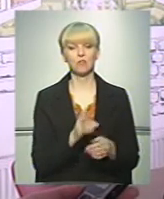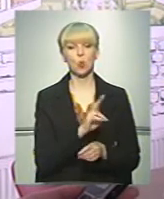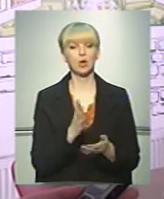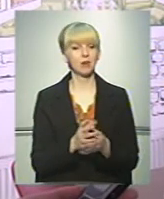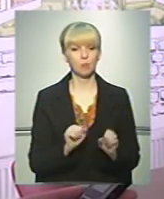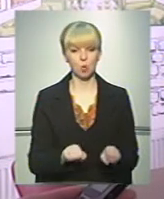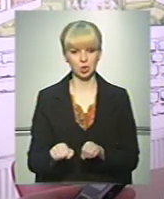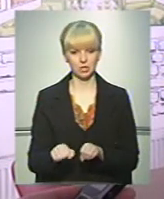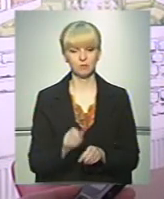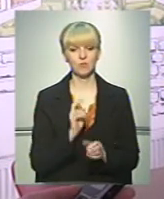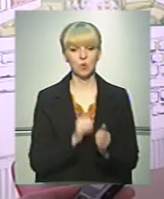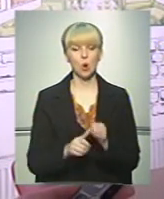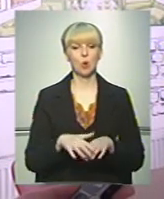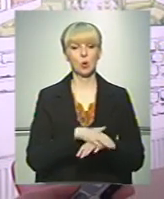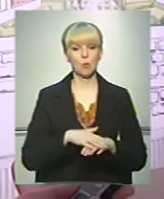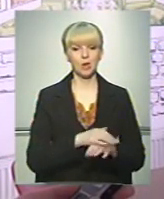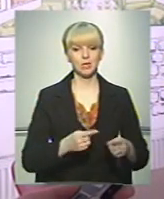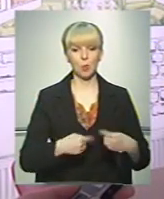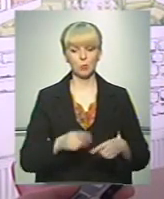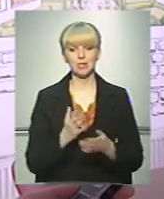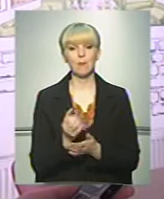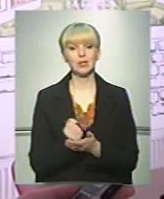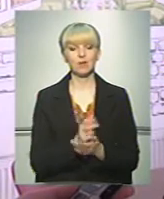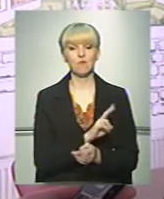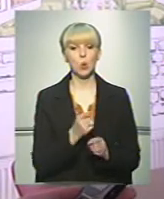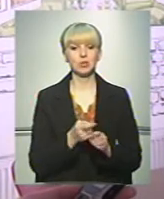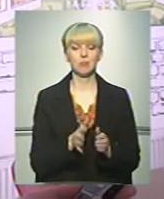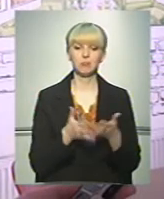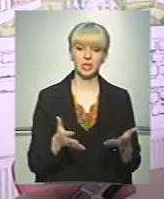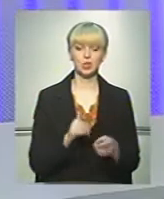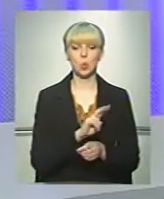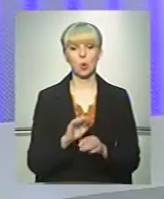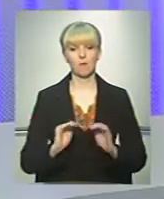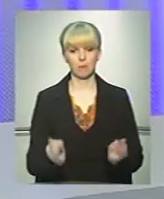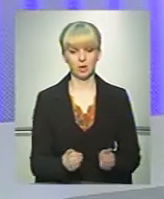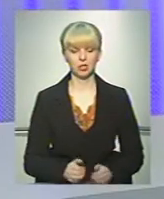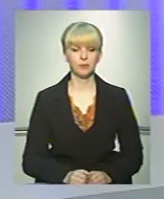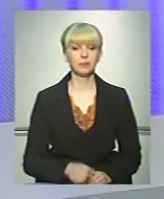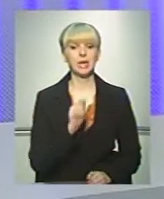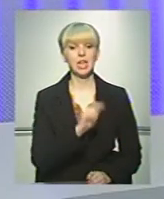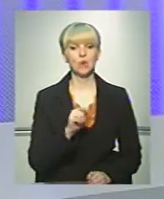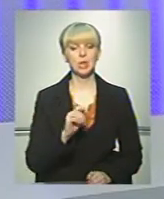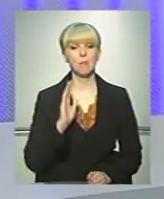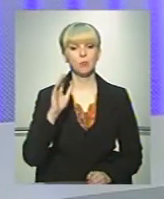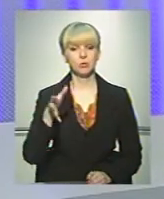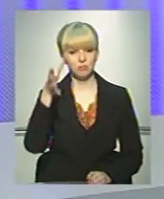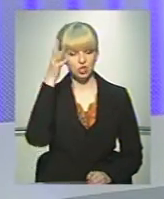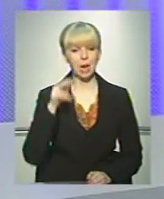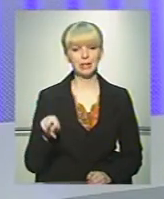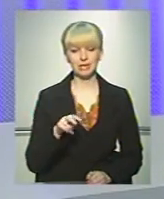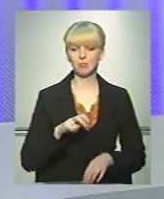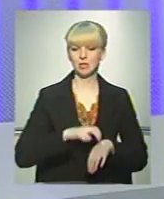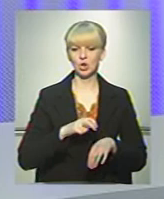є можливості. Тобто в кожної громадської організації є певний ресурс. В когось він більший, в когось він менший. Вони – майбутні вчені, літератори,